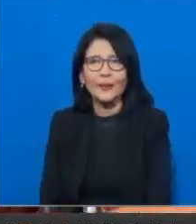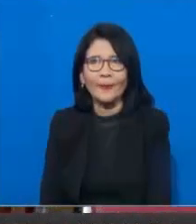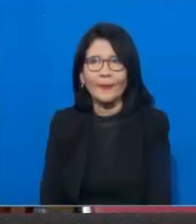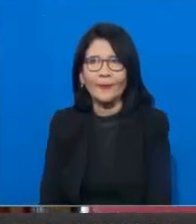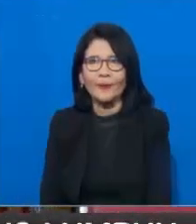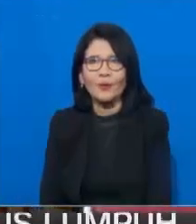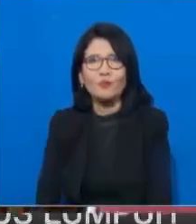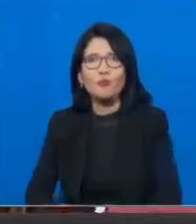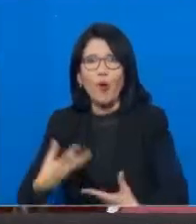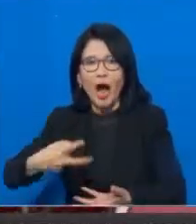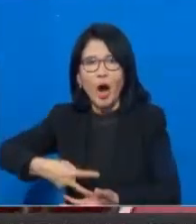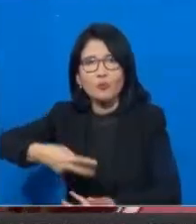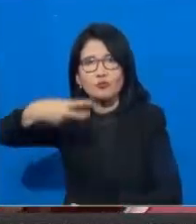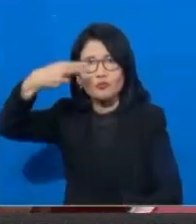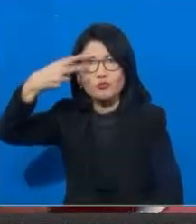Ini